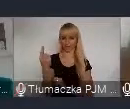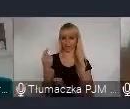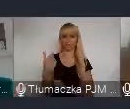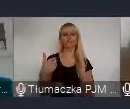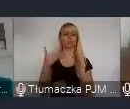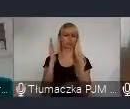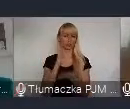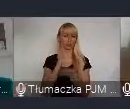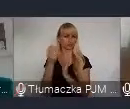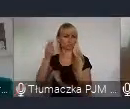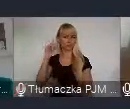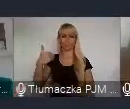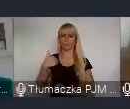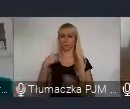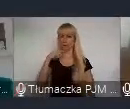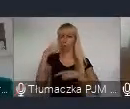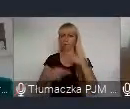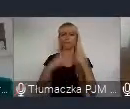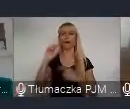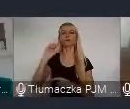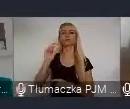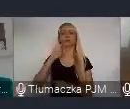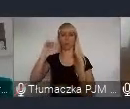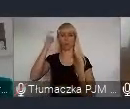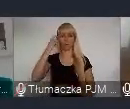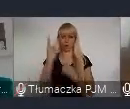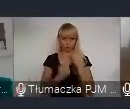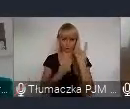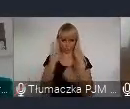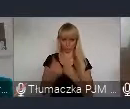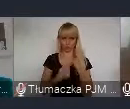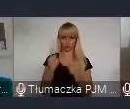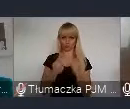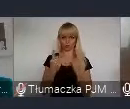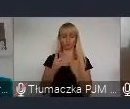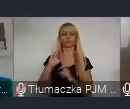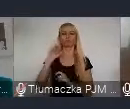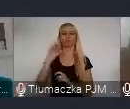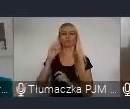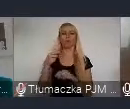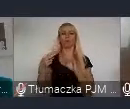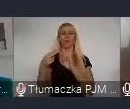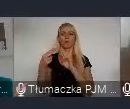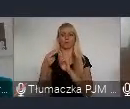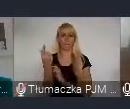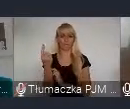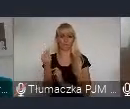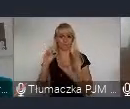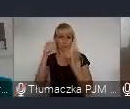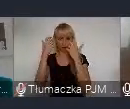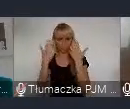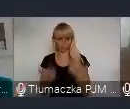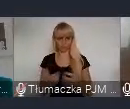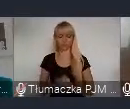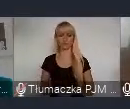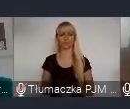nasze aktualne priorytety. Te aktualne priorytety wskazują koncentrację na czterech takich obszarach. Więc po